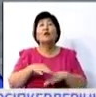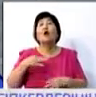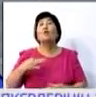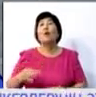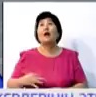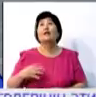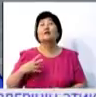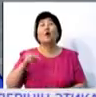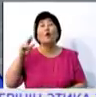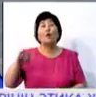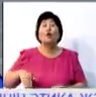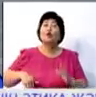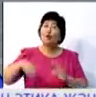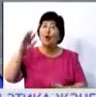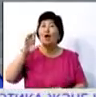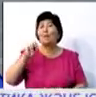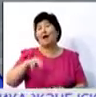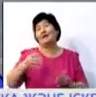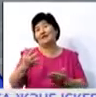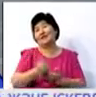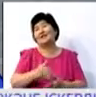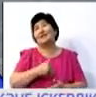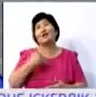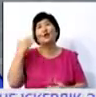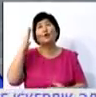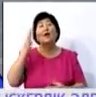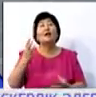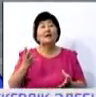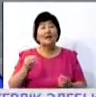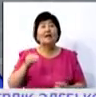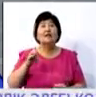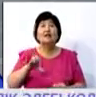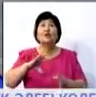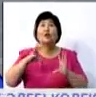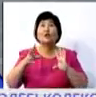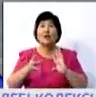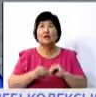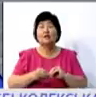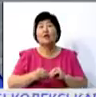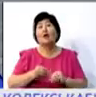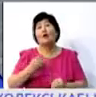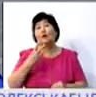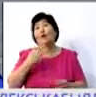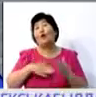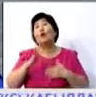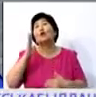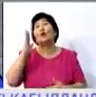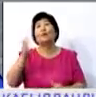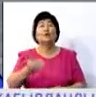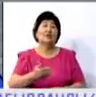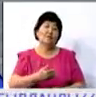мен оқушысы жоғары бал жинаса деген үміт. Ендеше тестілеудің нәтижесі көңіл қуантарлық болсын деп